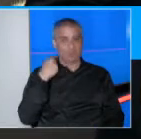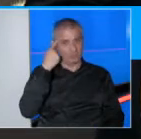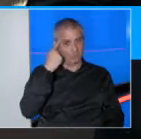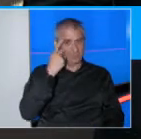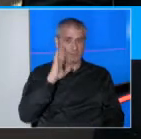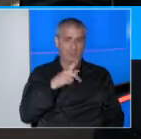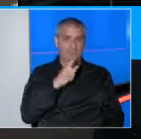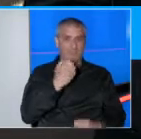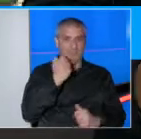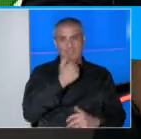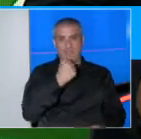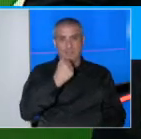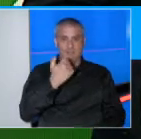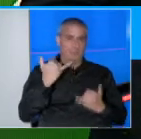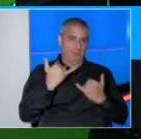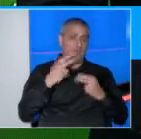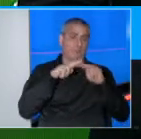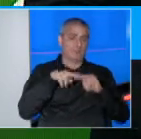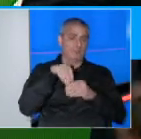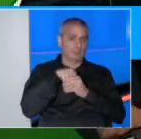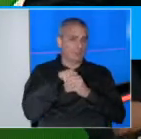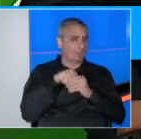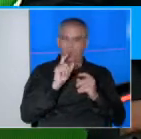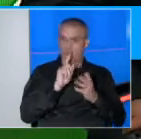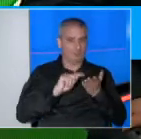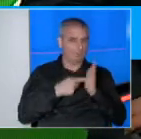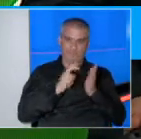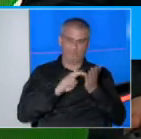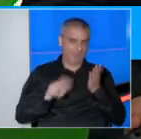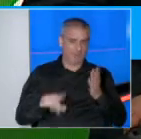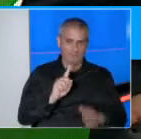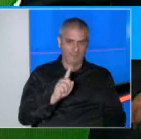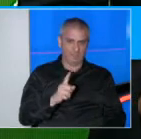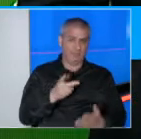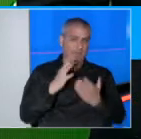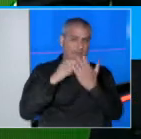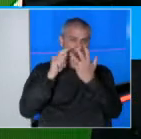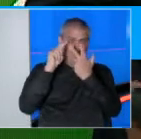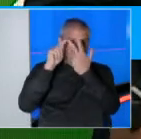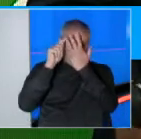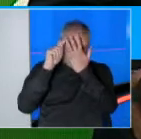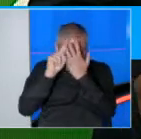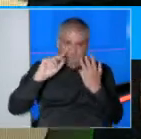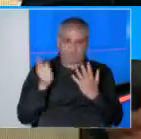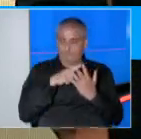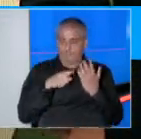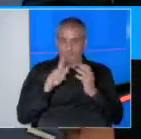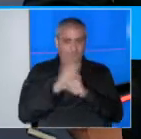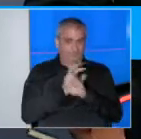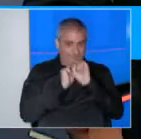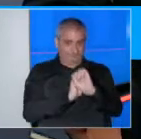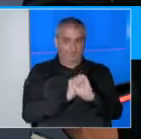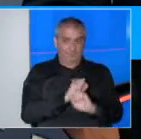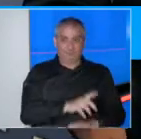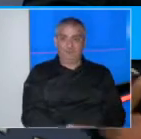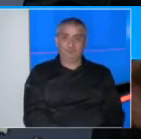שהוא גם איזה סמן ימני, כרגע נשאר שם, לא מתכוון להתפטר, וכל היתר מלא מלא עם